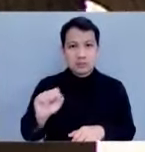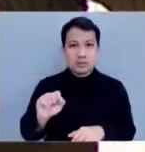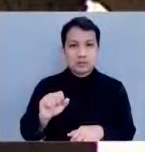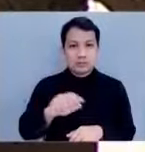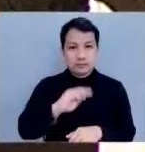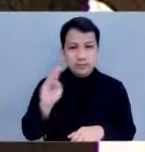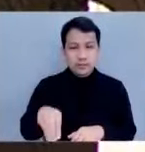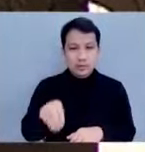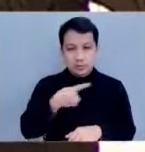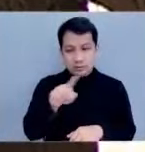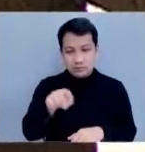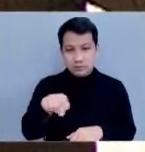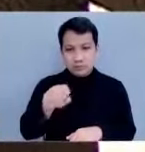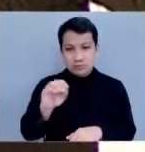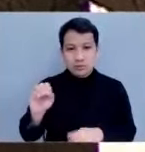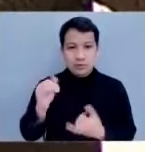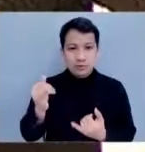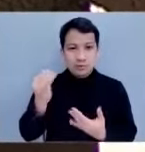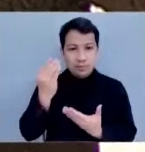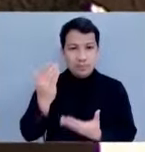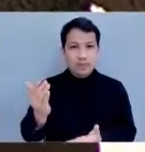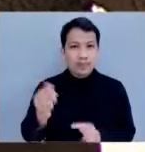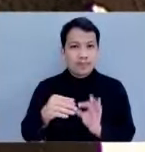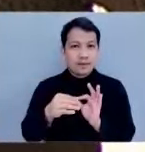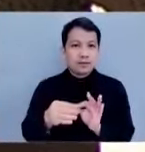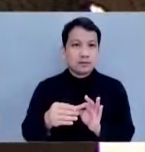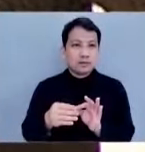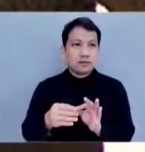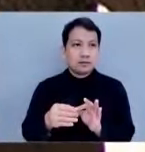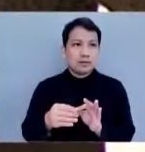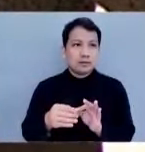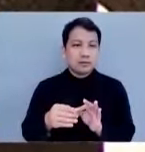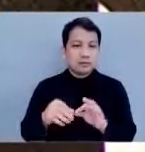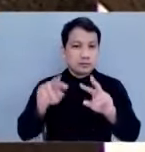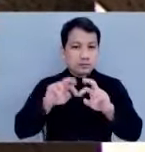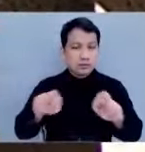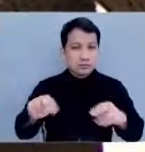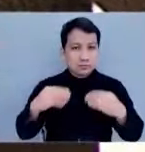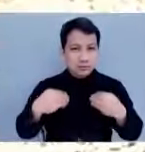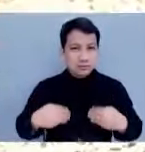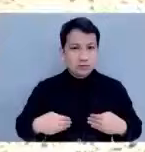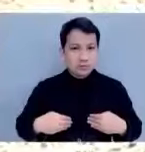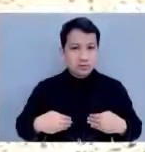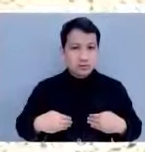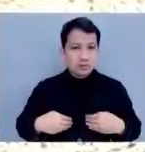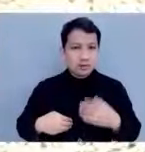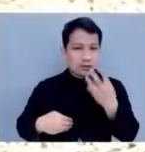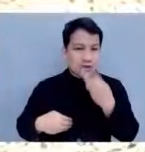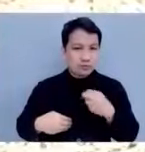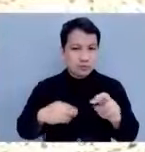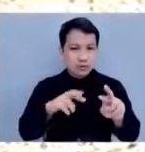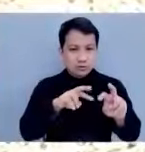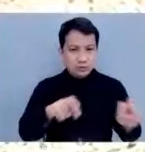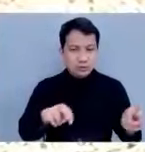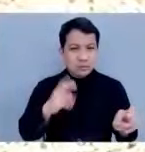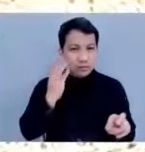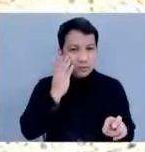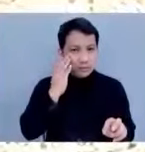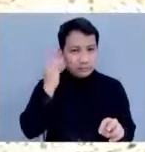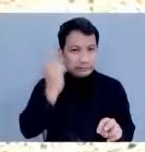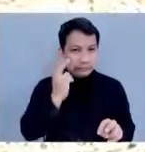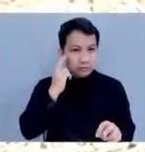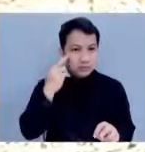Zoo. Cheryl, nagsasagawa ngayon ng necropsy sa bangkay ni Mali para matukoy kung ano nga ang saninang pagkamatay